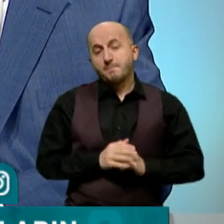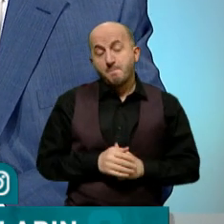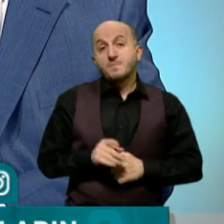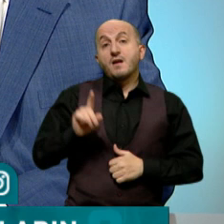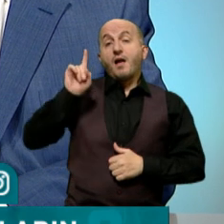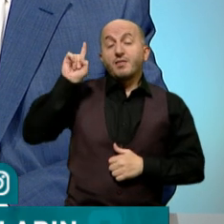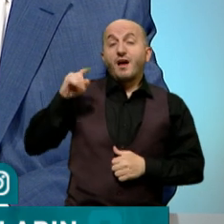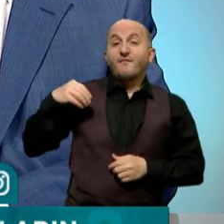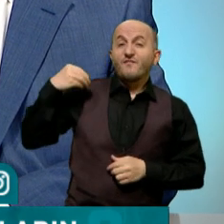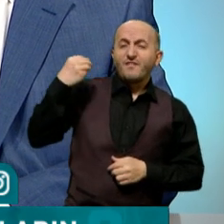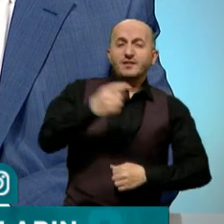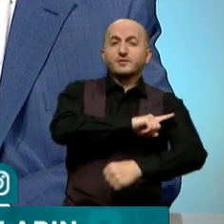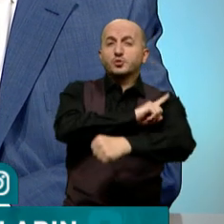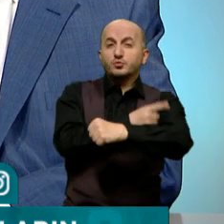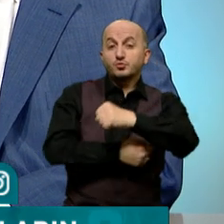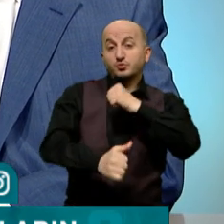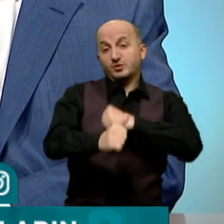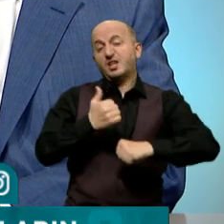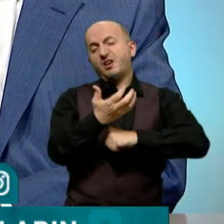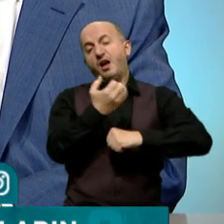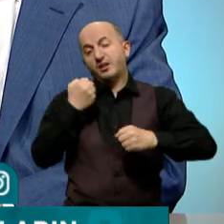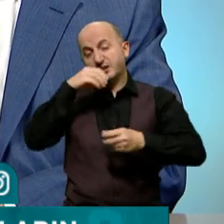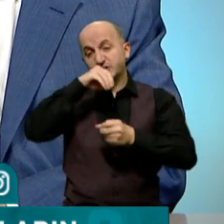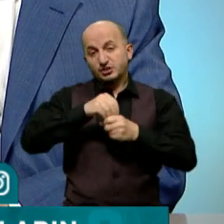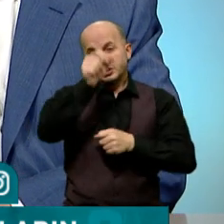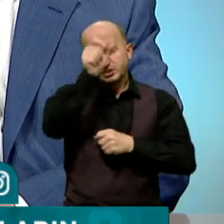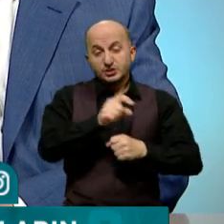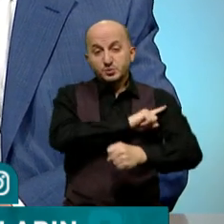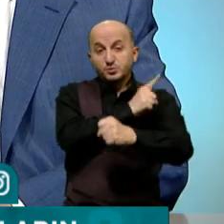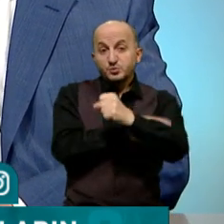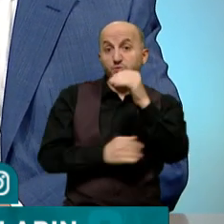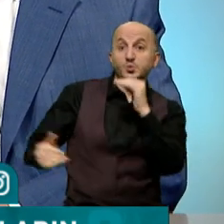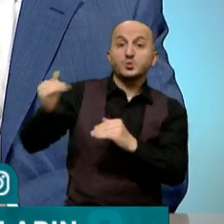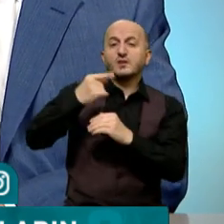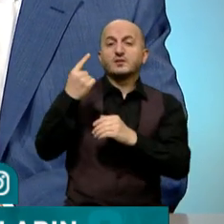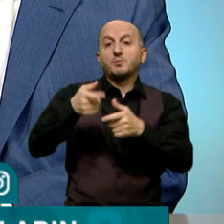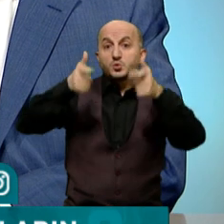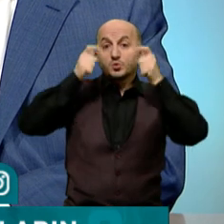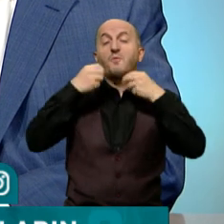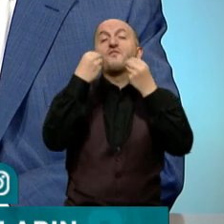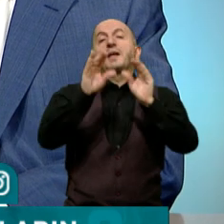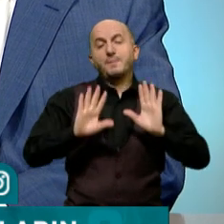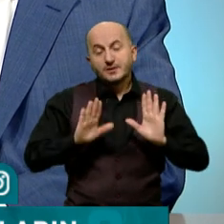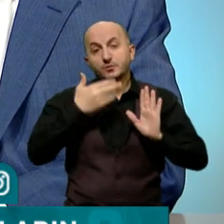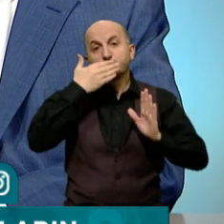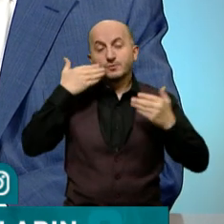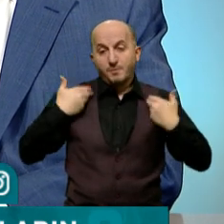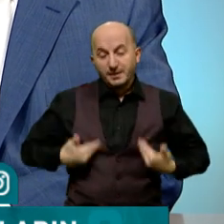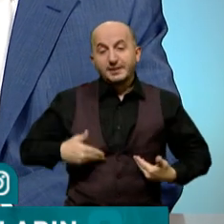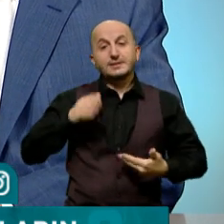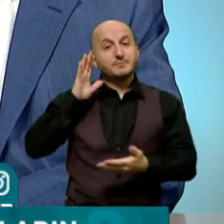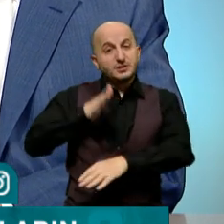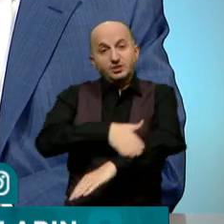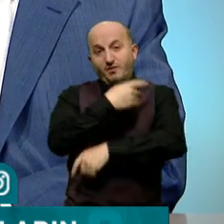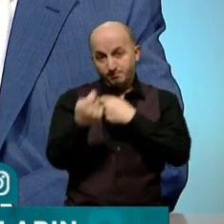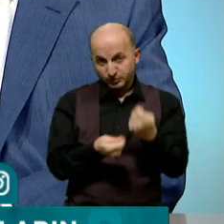Cenab-ı Hak verdiği gücü geri aldığı için kişiye gücünün yetmediği bir şeyi yüklemez. Oruç da bedeni bir ibadettir.